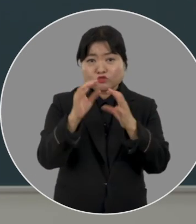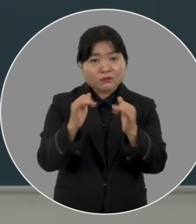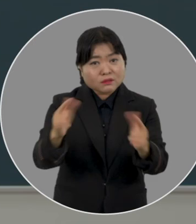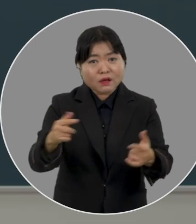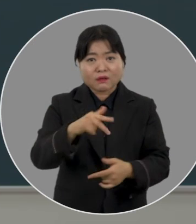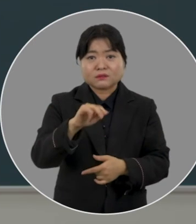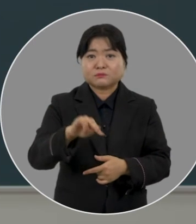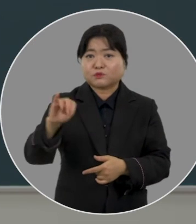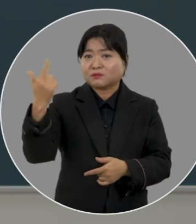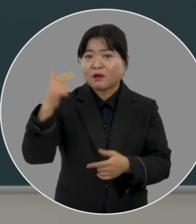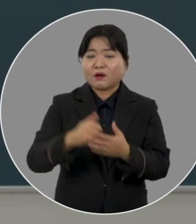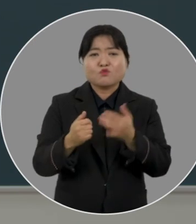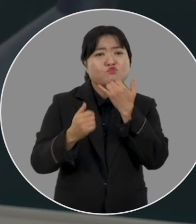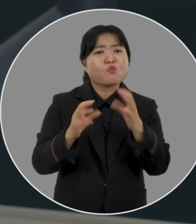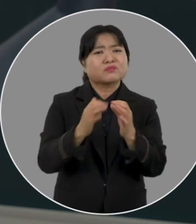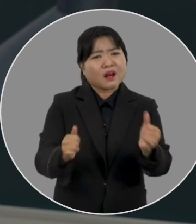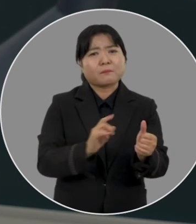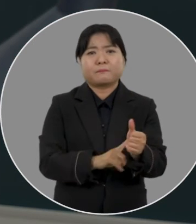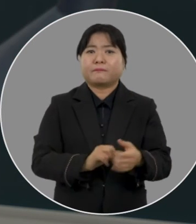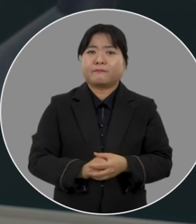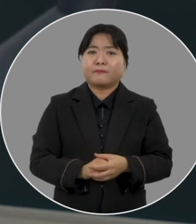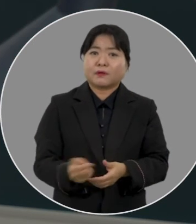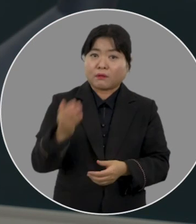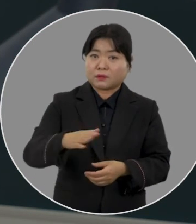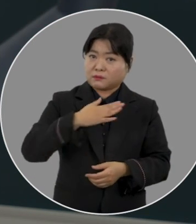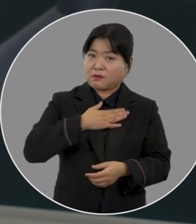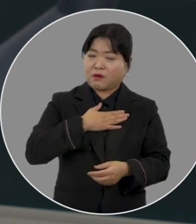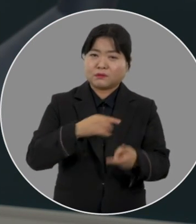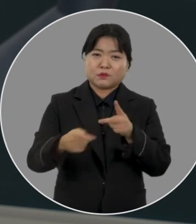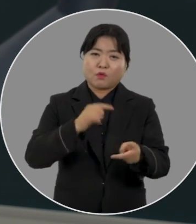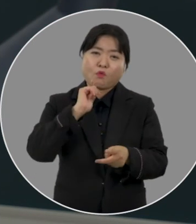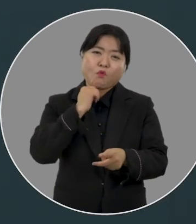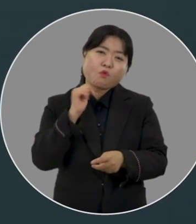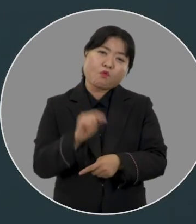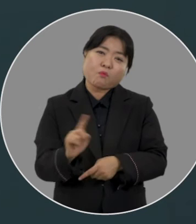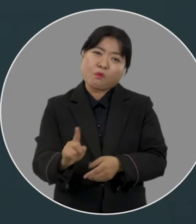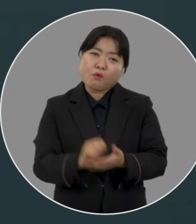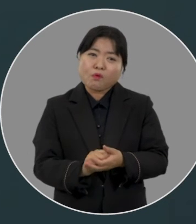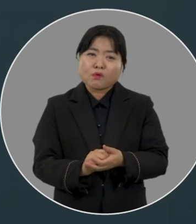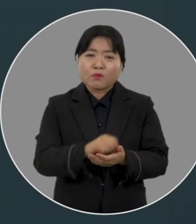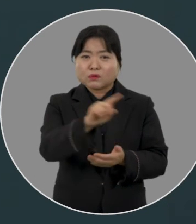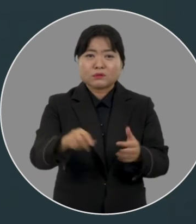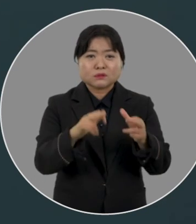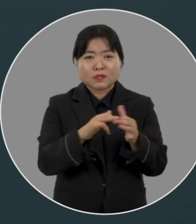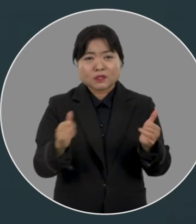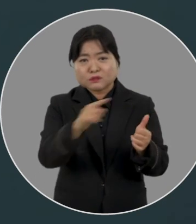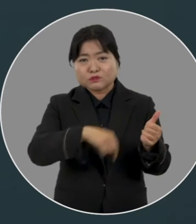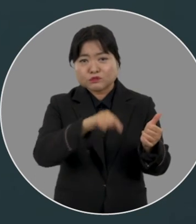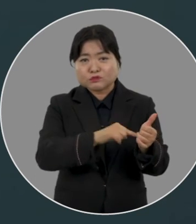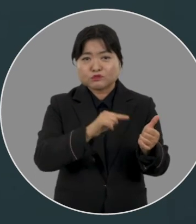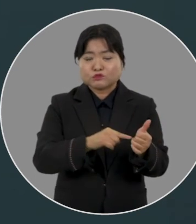집시도 아니었습니다. 독일 국민이었거든요. 근데 제가 이해하기 어려웠던 건 이런